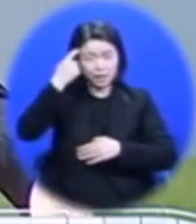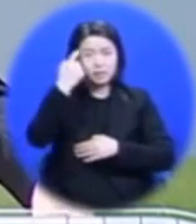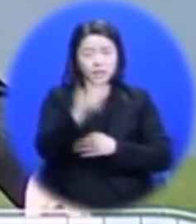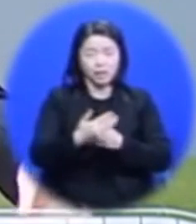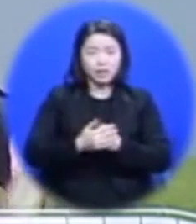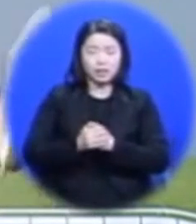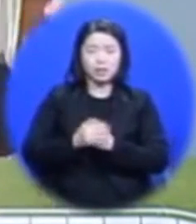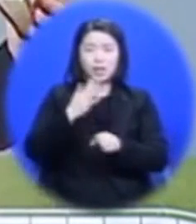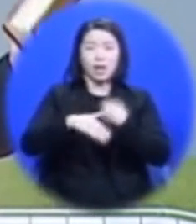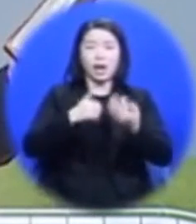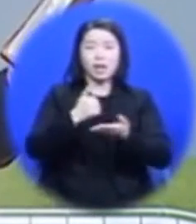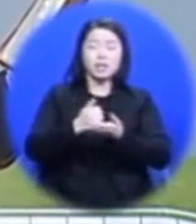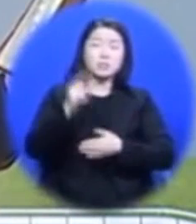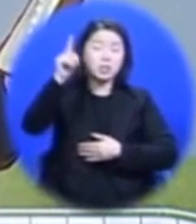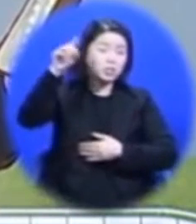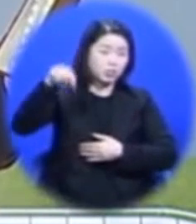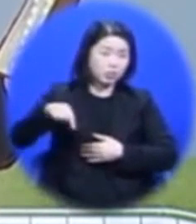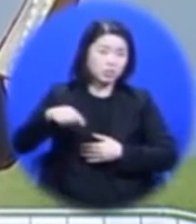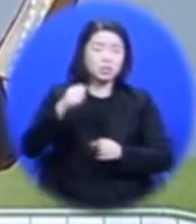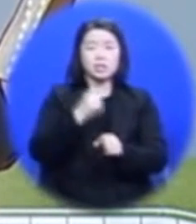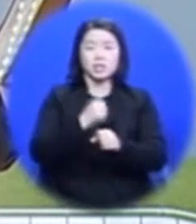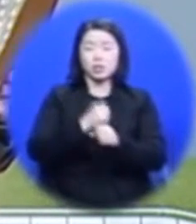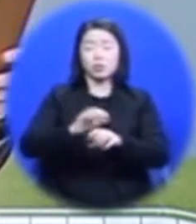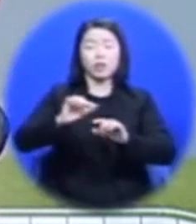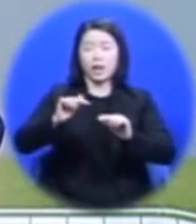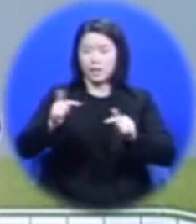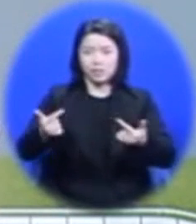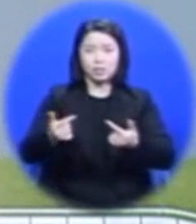하나님이 천지를 창조하신 게 아니에요.